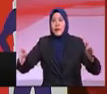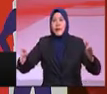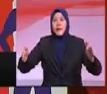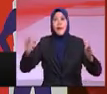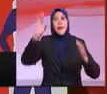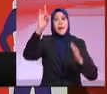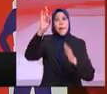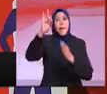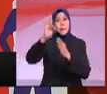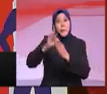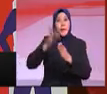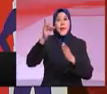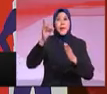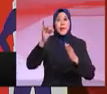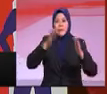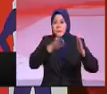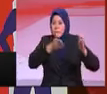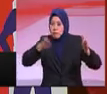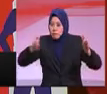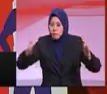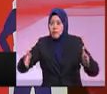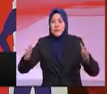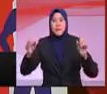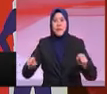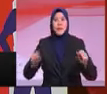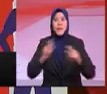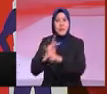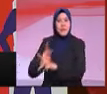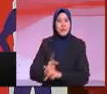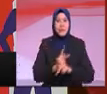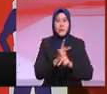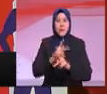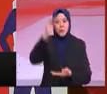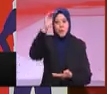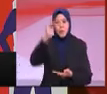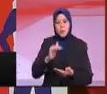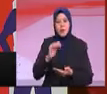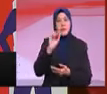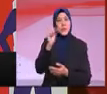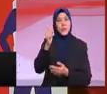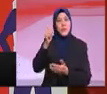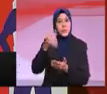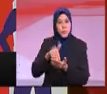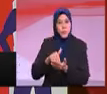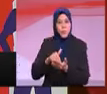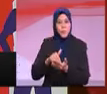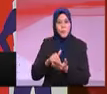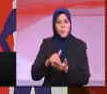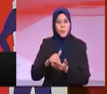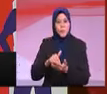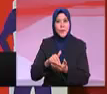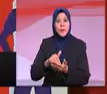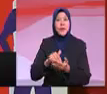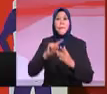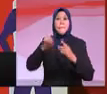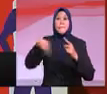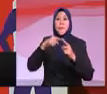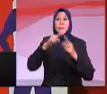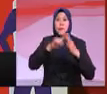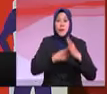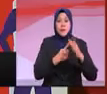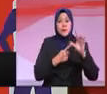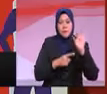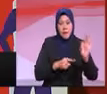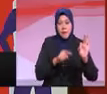8 bulan kita boleh mengawal kes-kes di negara kita kurang pada 10,000. Tetapi apabila bulan 9 dan